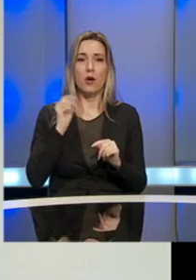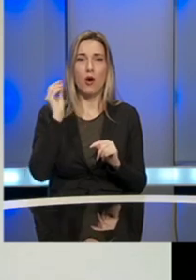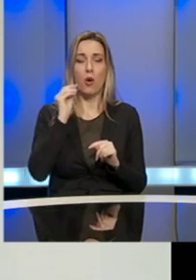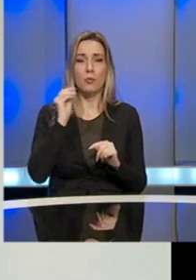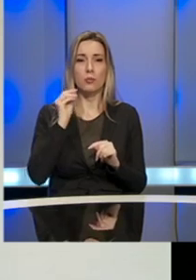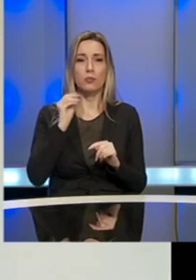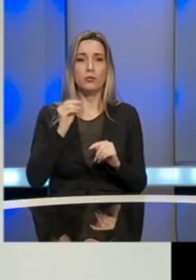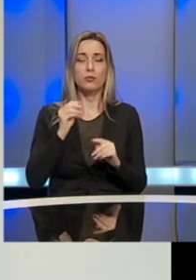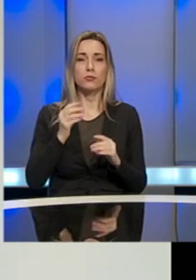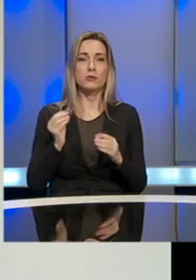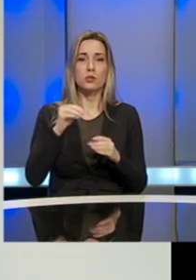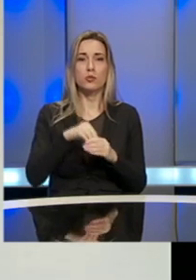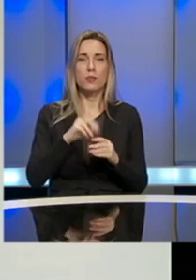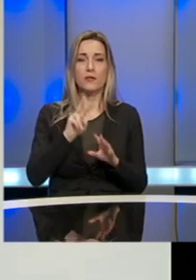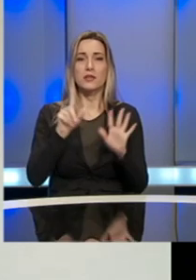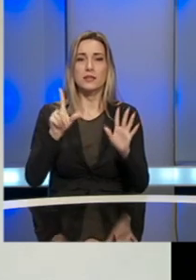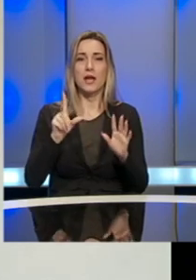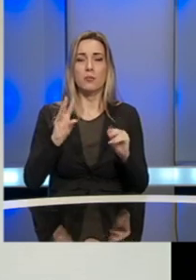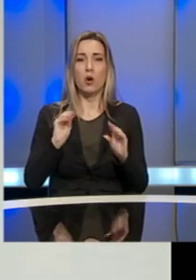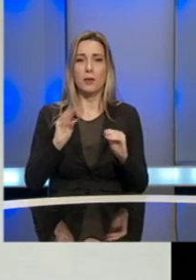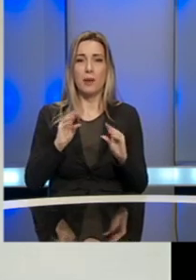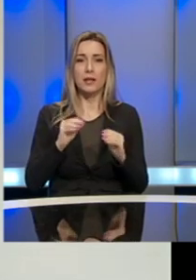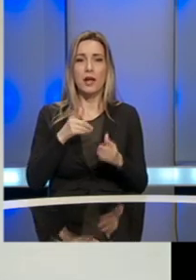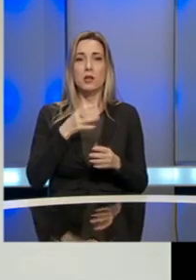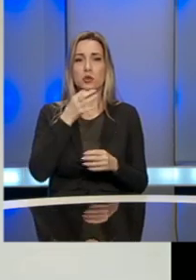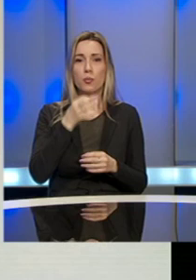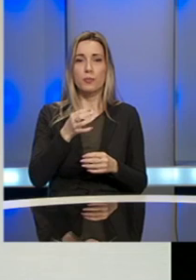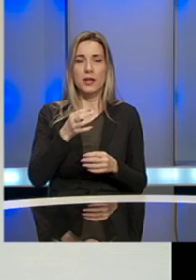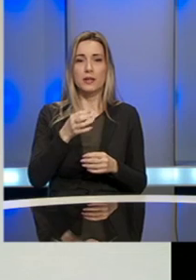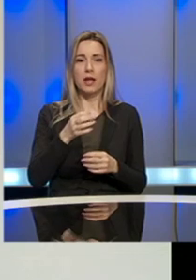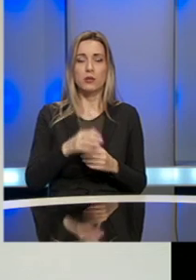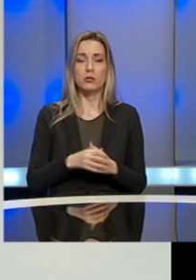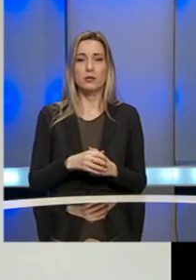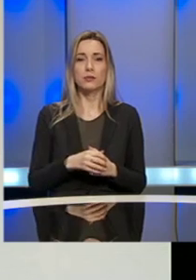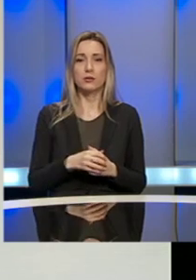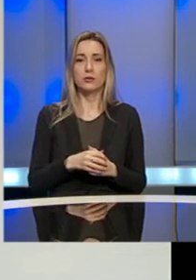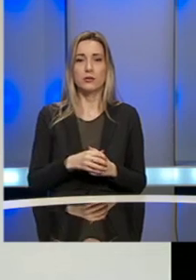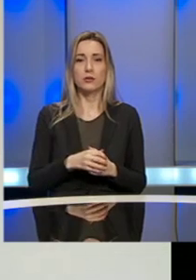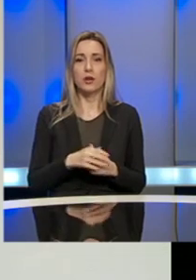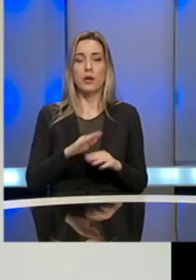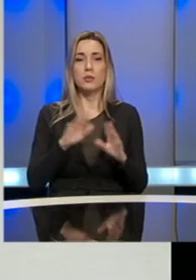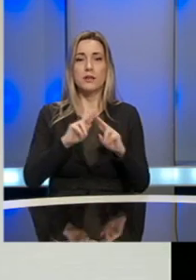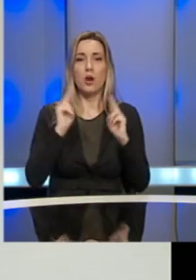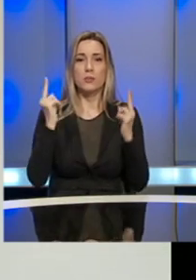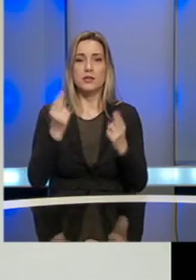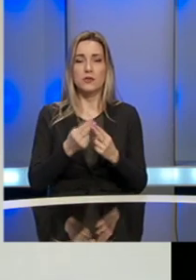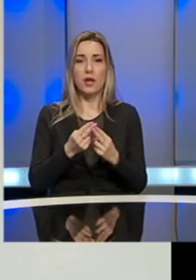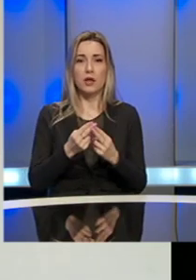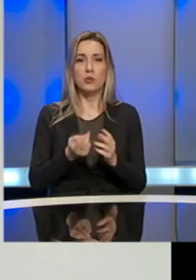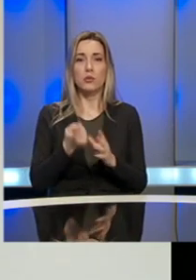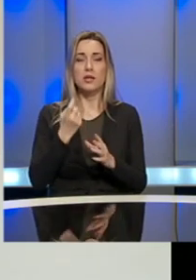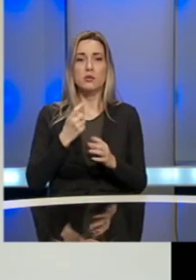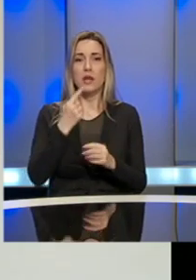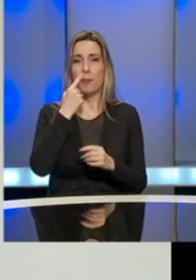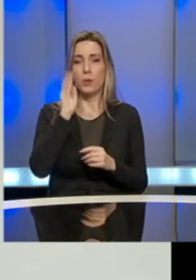na snagu u petak 27. marta. Znači, u pitanju su destinacije po cijelom svijetu, izuzev